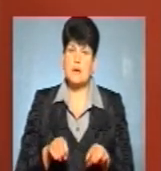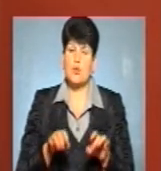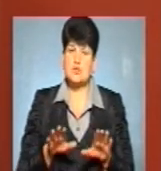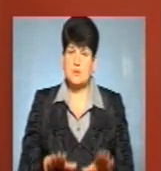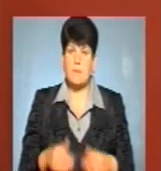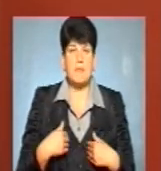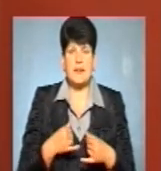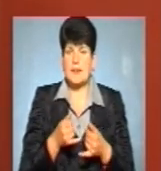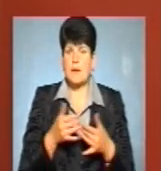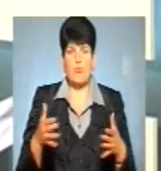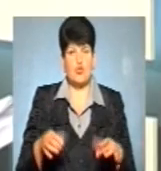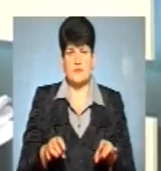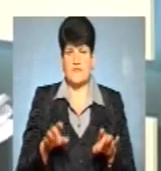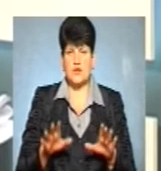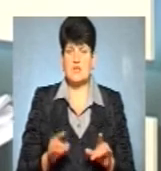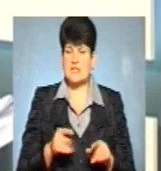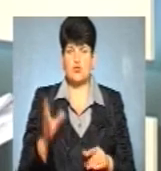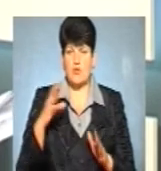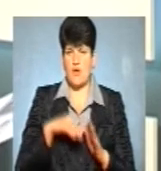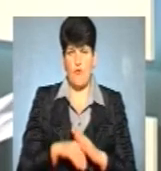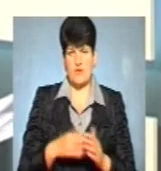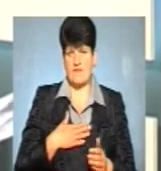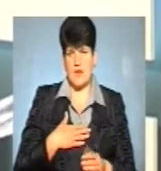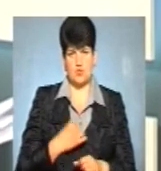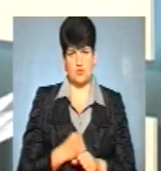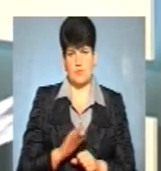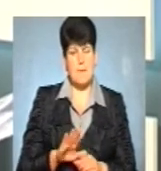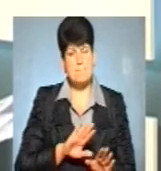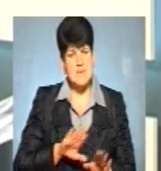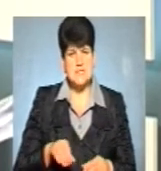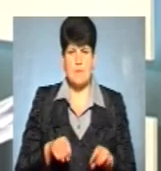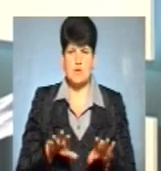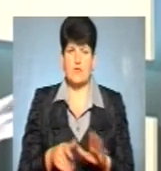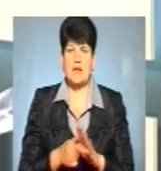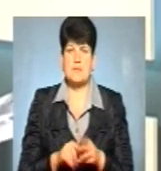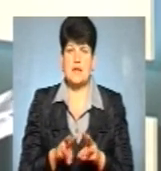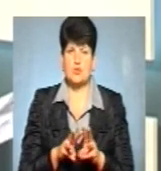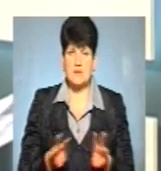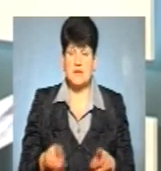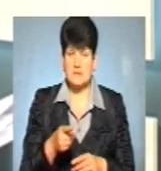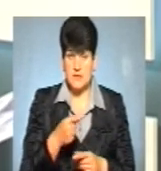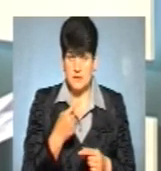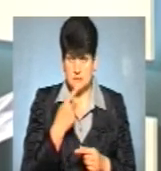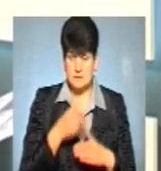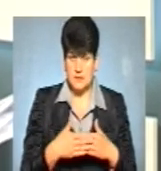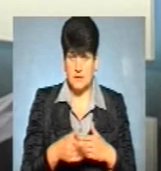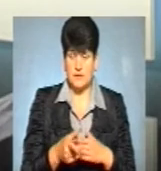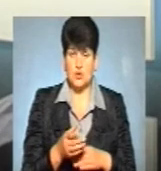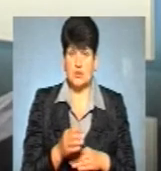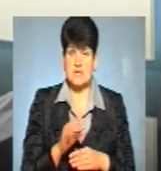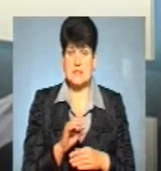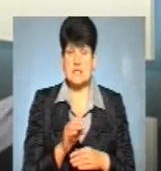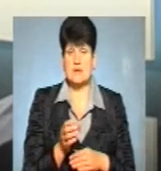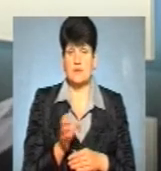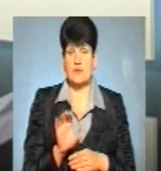можемо вирішувати те, що не входить в нашу компетенцію. Тільки після постанови Кабінету міністрів. Ви щойно цитували, як було це вирішено